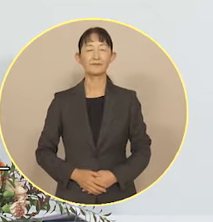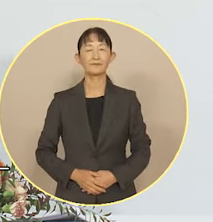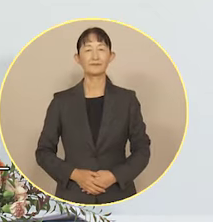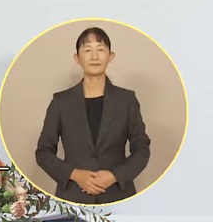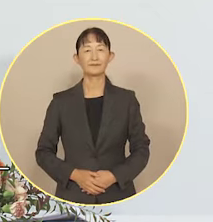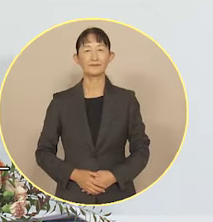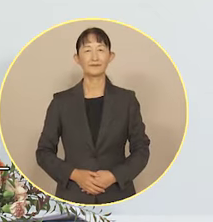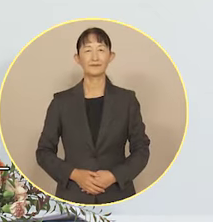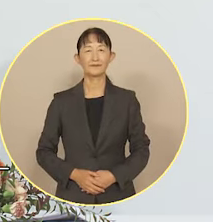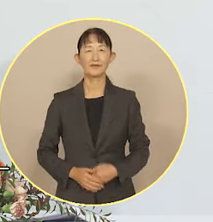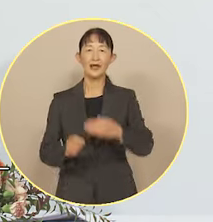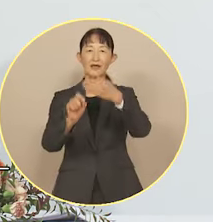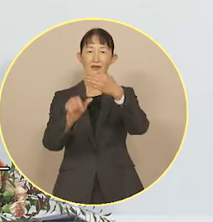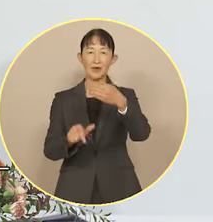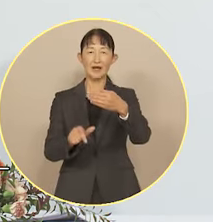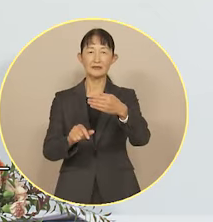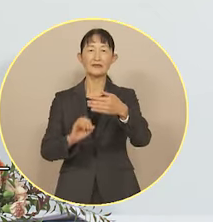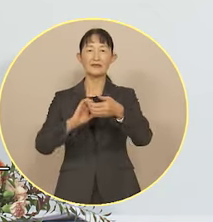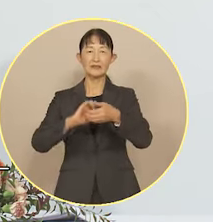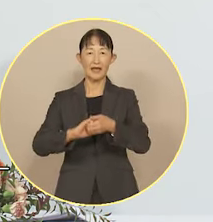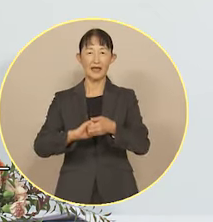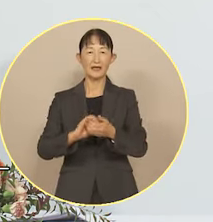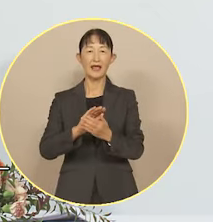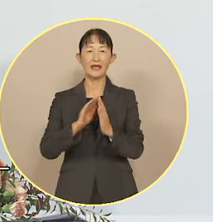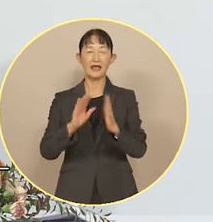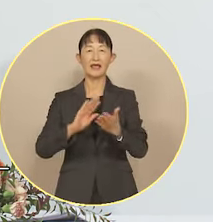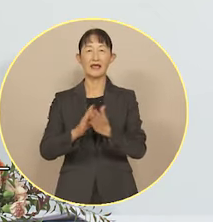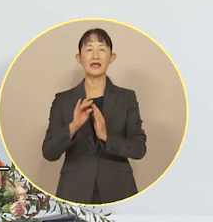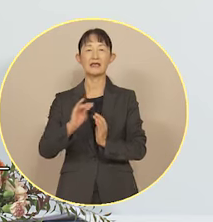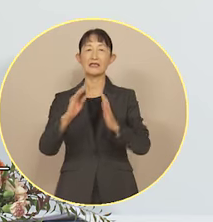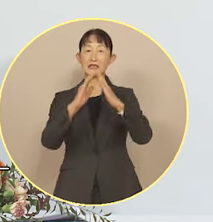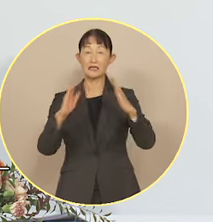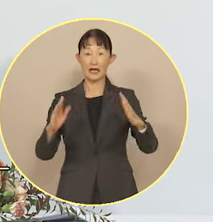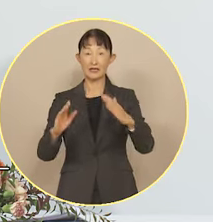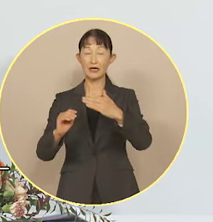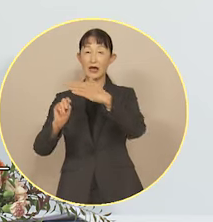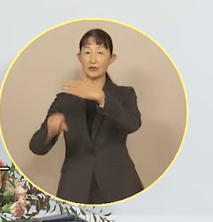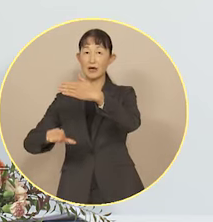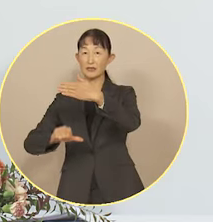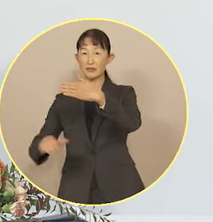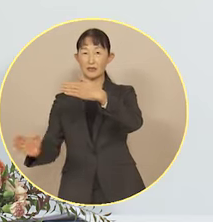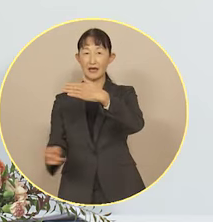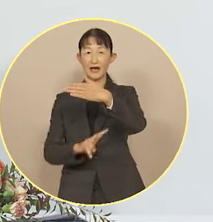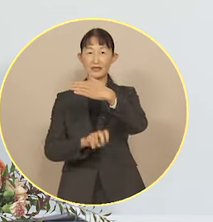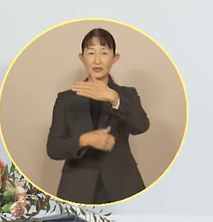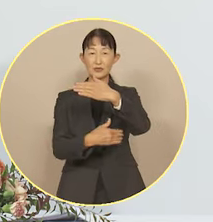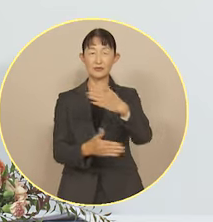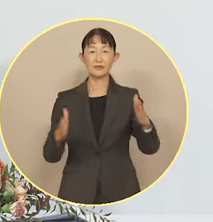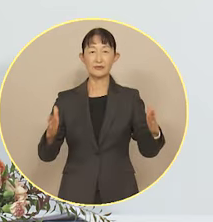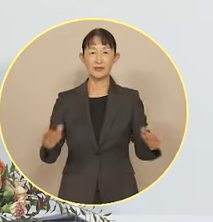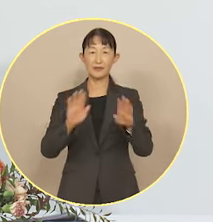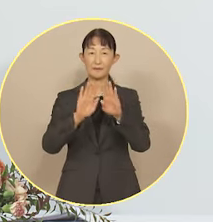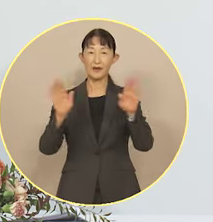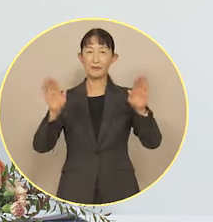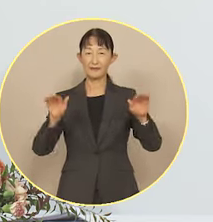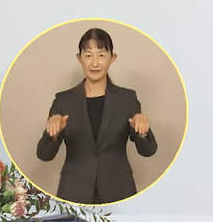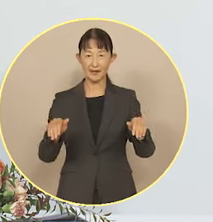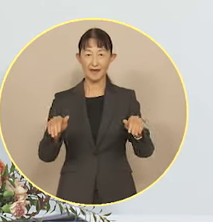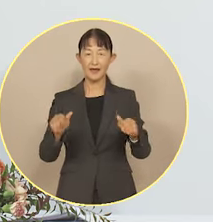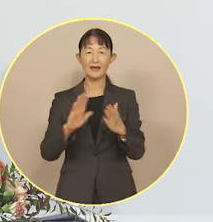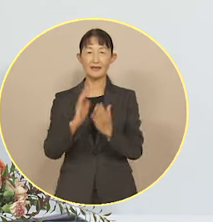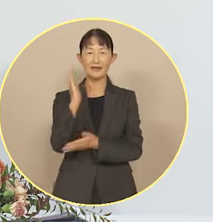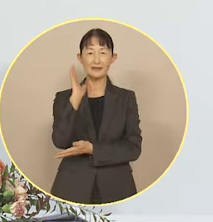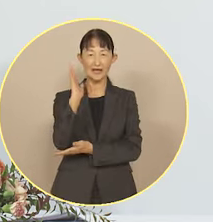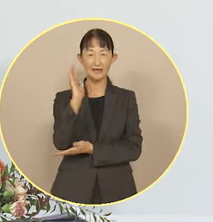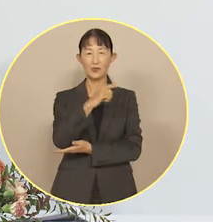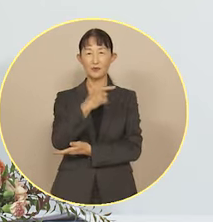こんにちは9月定例議会は先月5日から29日まで開かれの様な